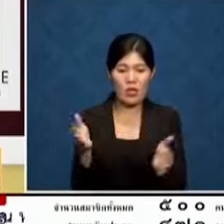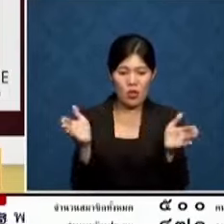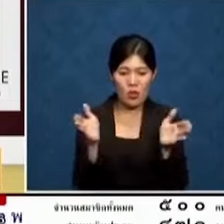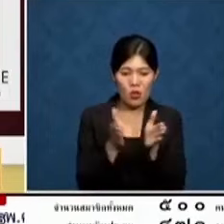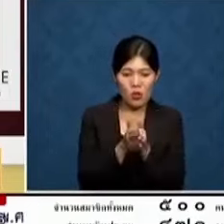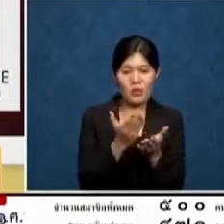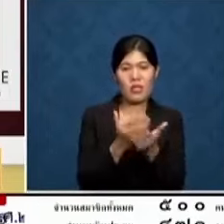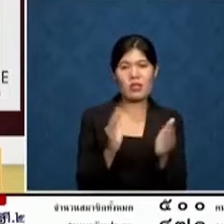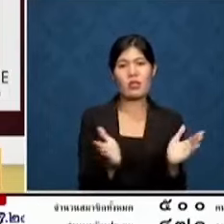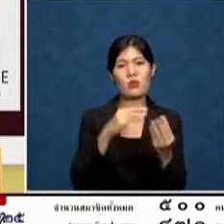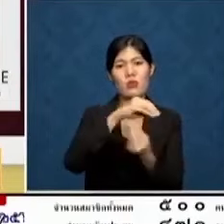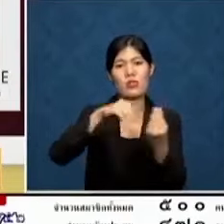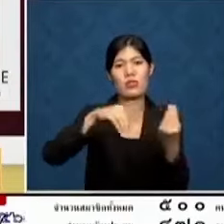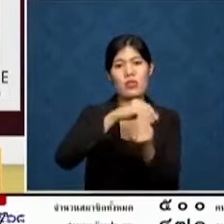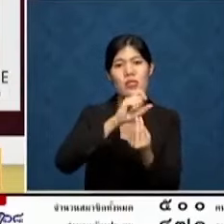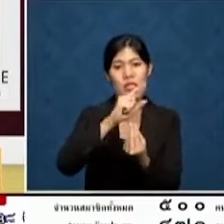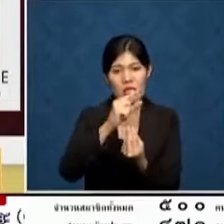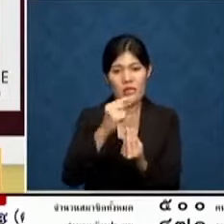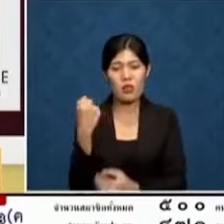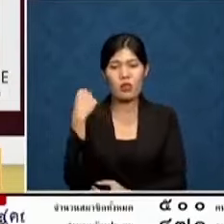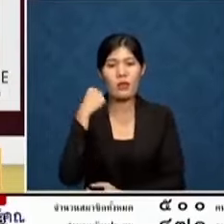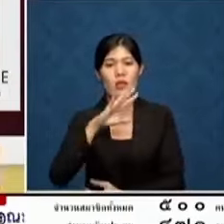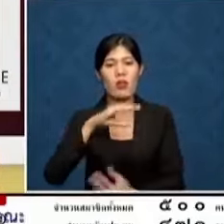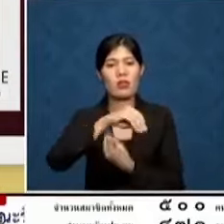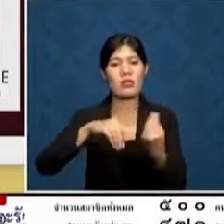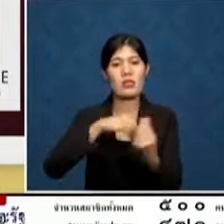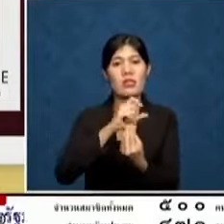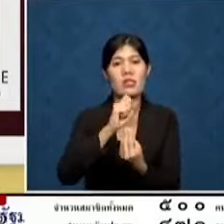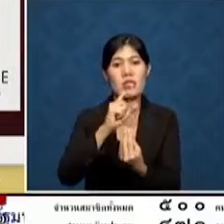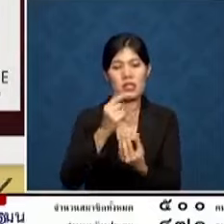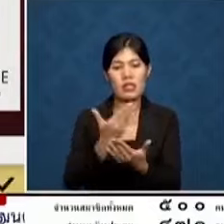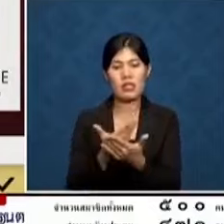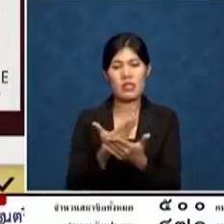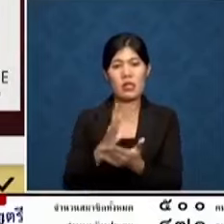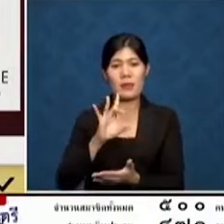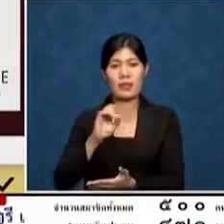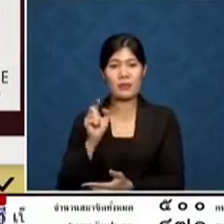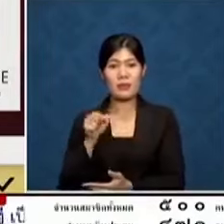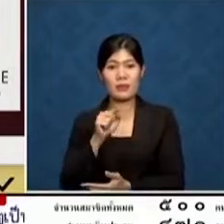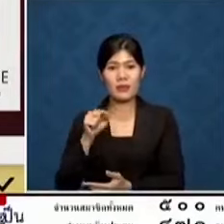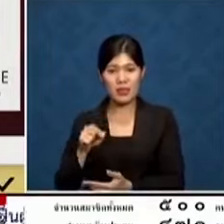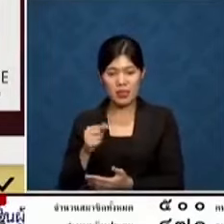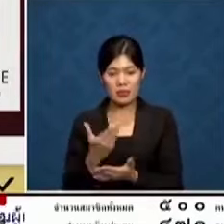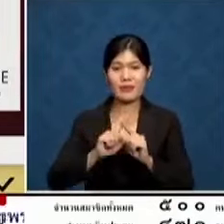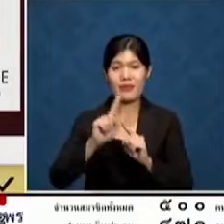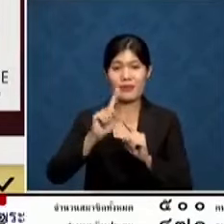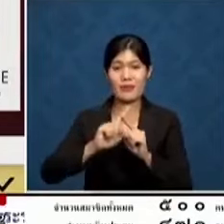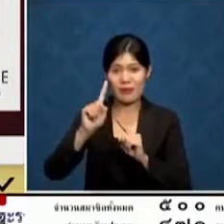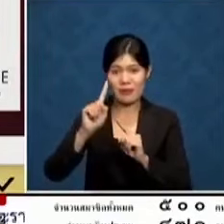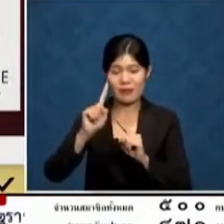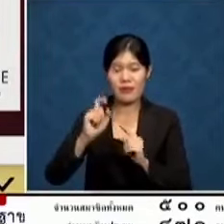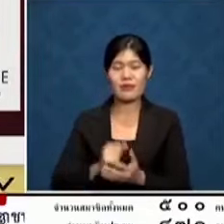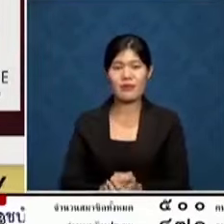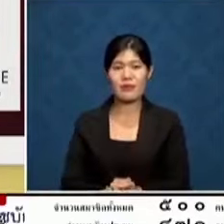ม่ทำไ ม เห็นไหมฮะเพราะนั้นการคาดหวังมันอาจจะไม่เป็นแบบนั้นบางช่วงบางตอนคุณสิริกัญญาเนี่ยอภิปรายอีกทีนี้ว่า